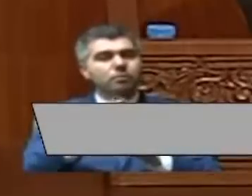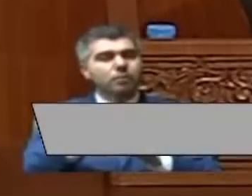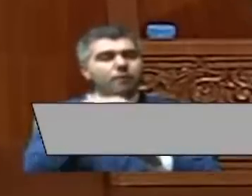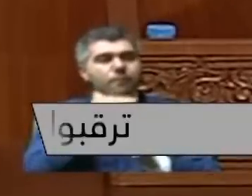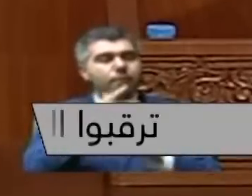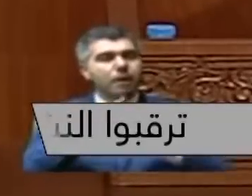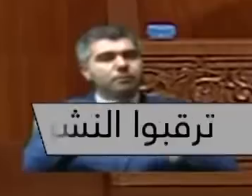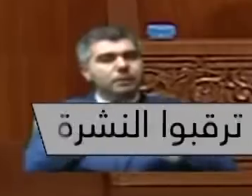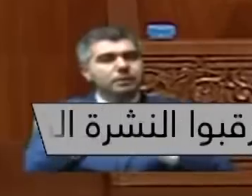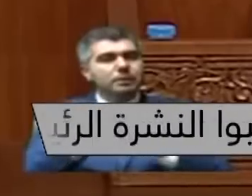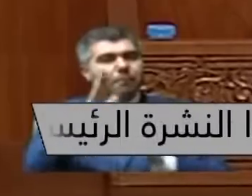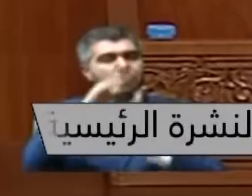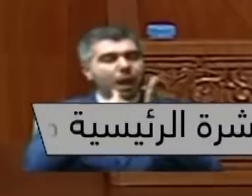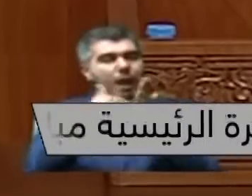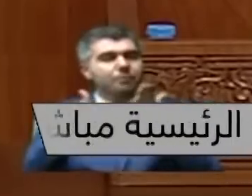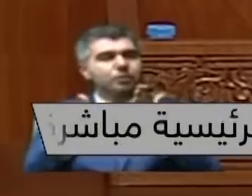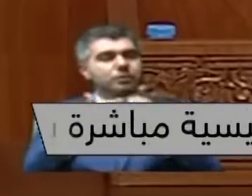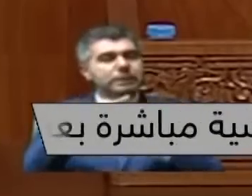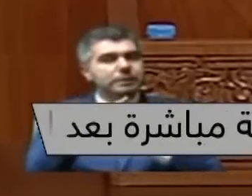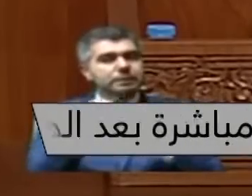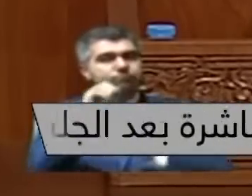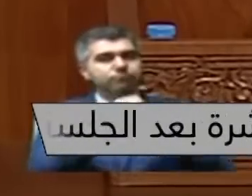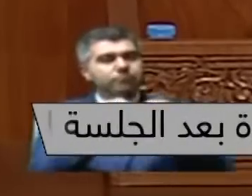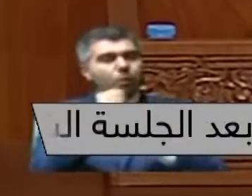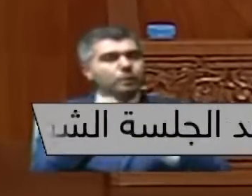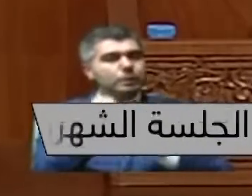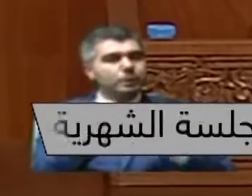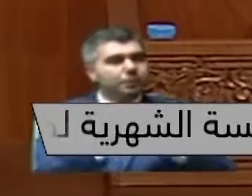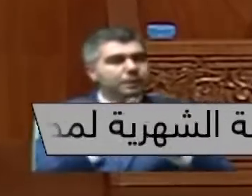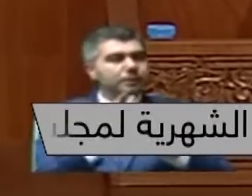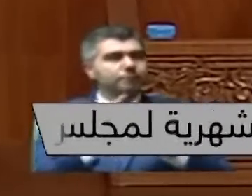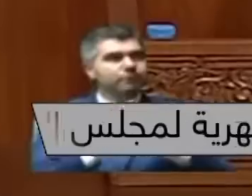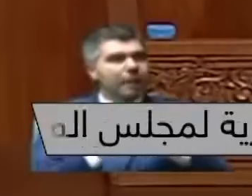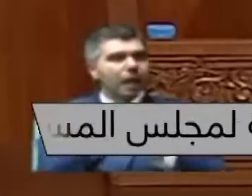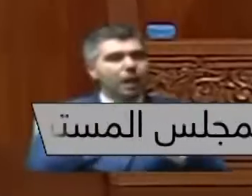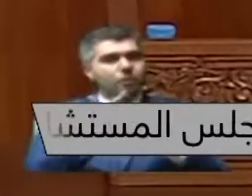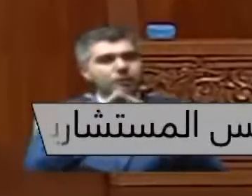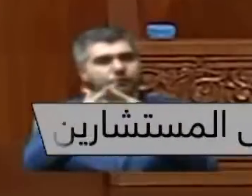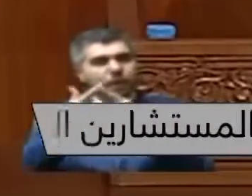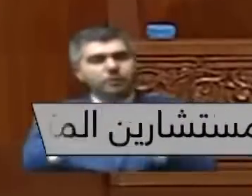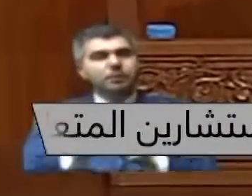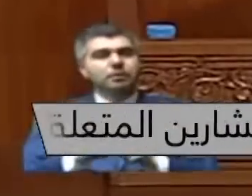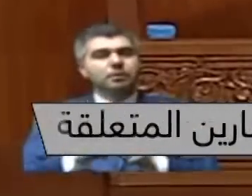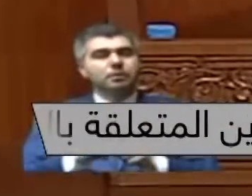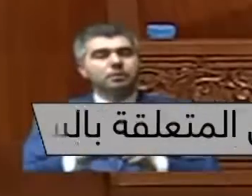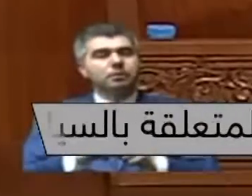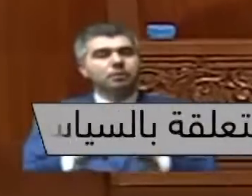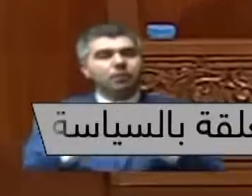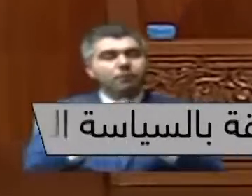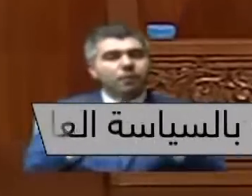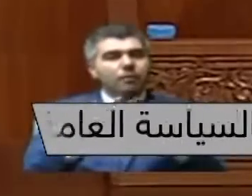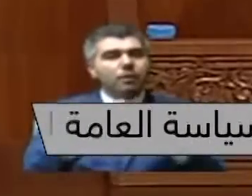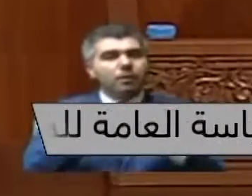نهايه المطاف شنو هو مخطط التسريع الصناعي هو واحد المخطط هو كحق واحد جزء